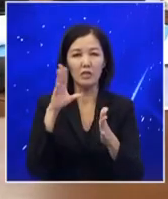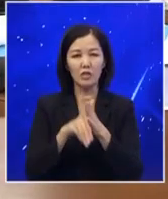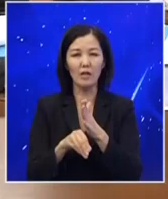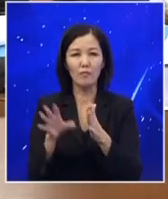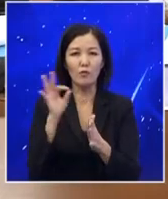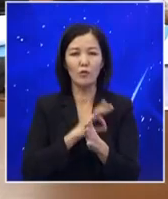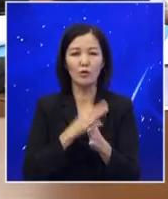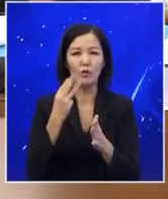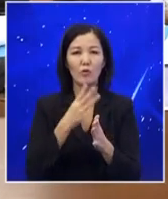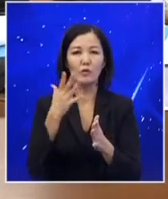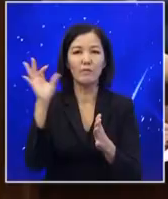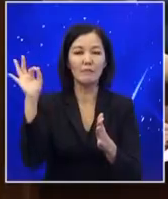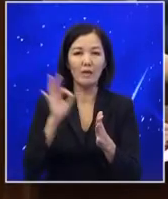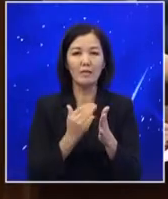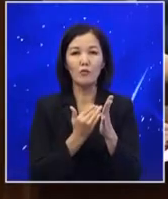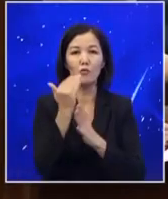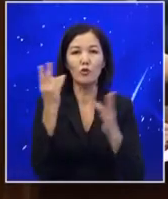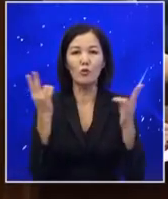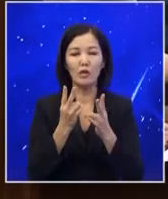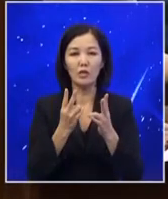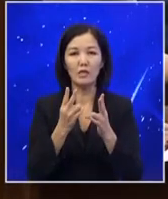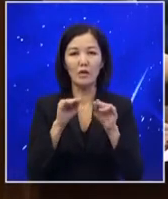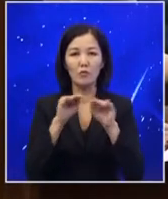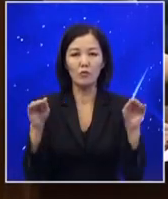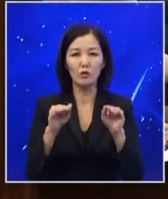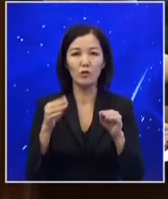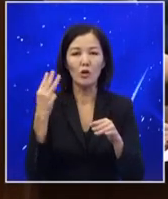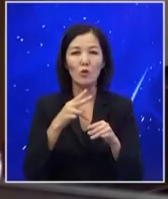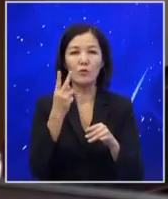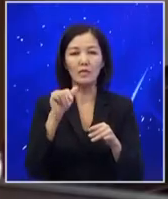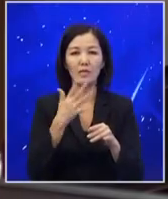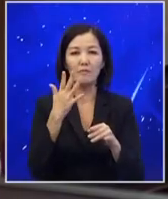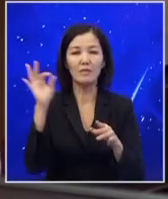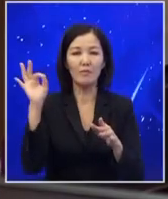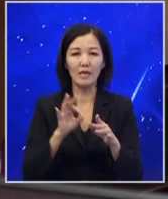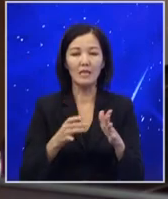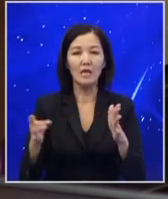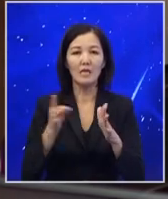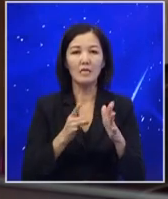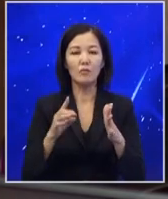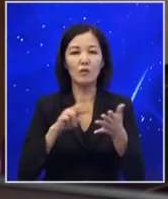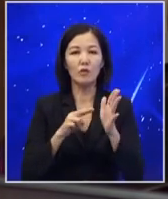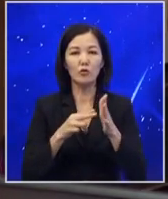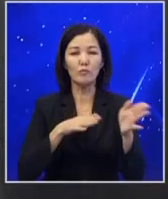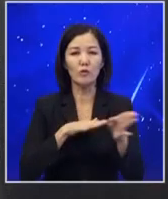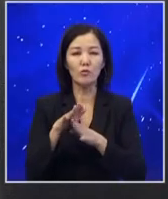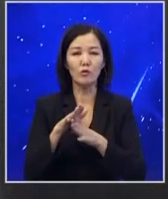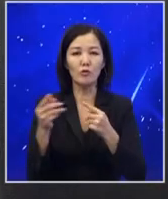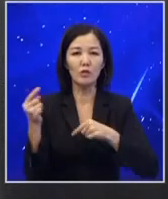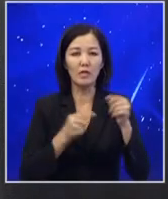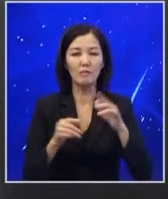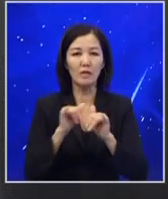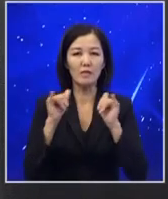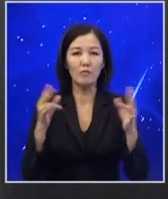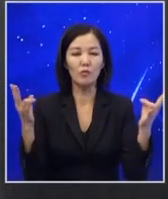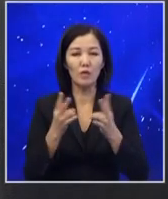үлесін 35%-ға жеткізу. Әзірге бұл көрсеткіш облыста 38,5%. Республикалық межеге жету үшін кәсіпкерлік көкжиегін